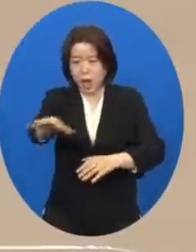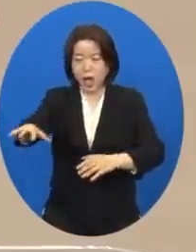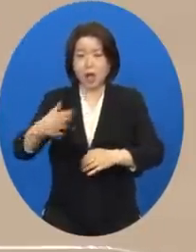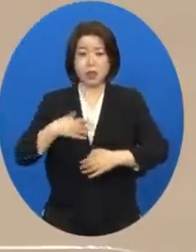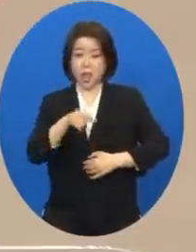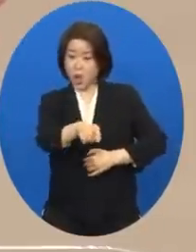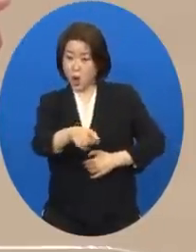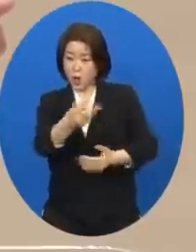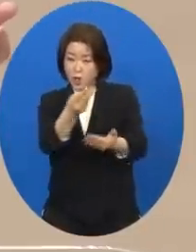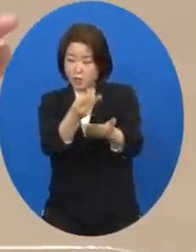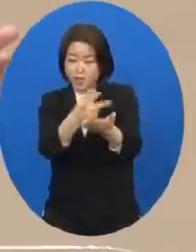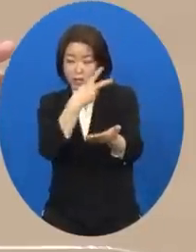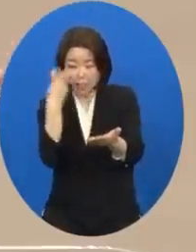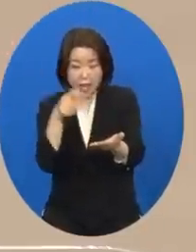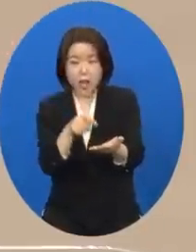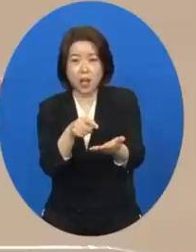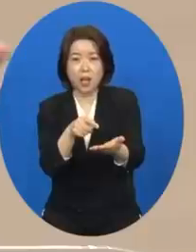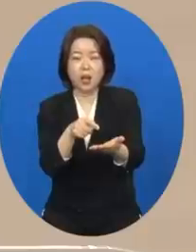있었어